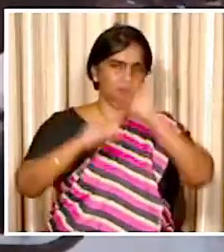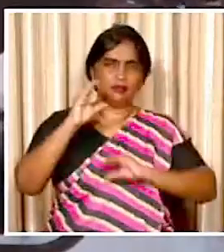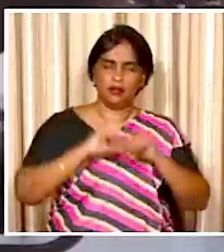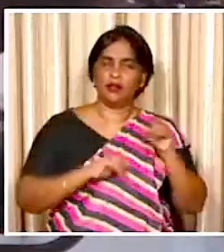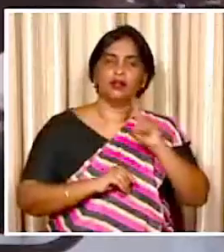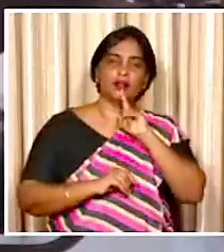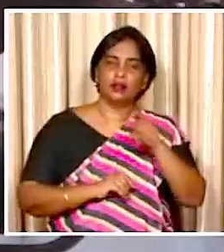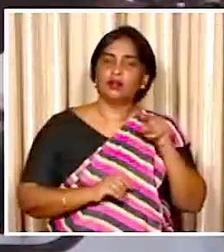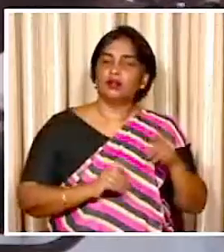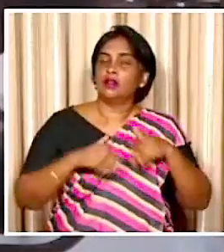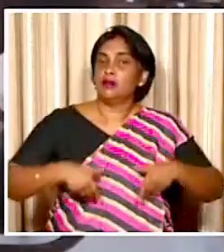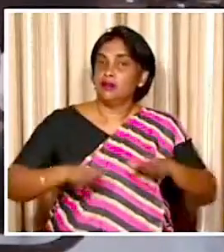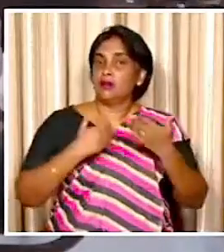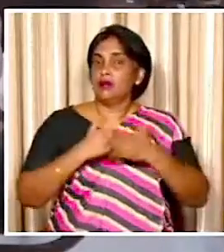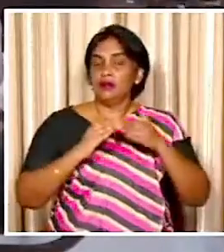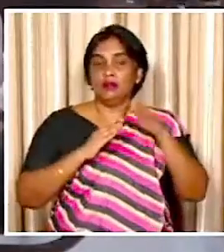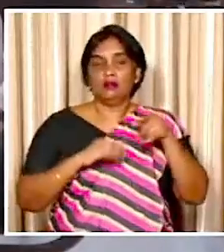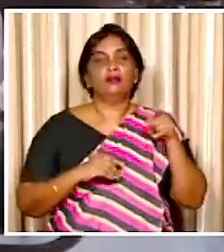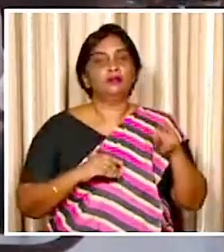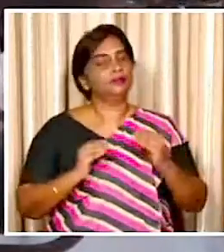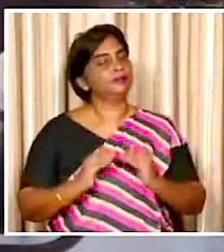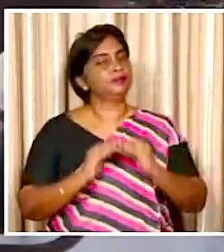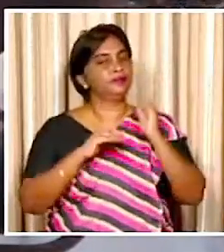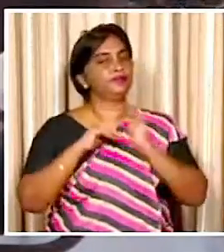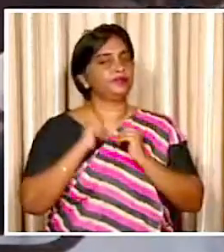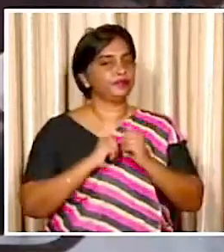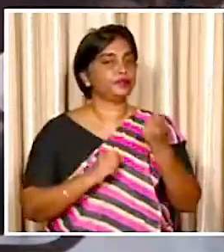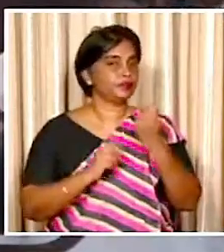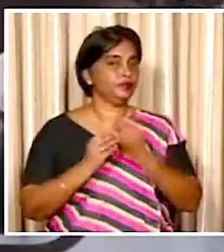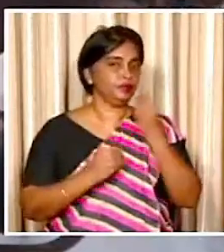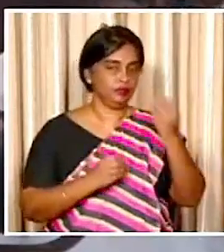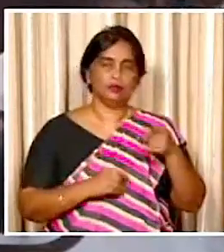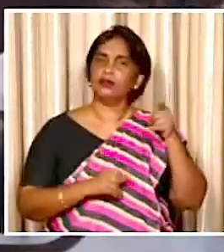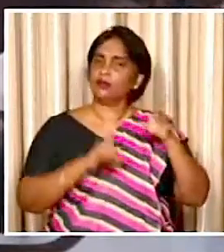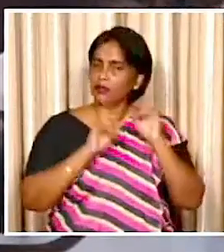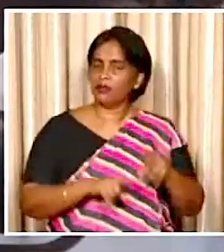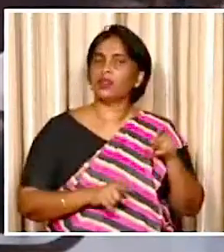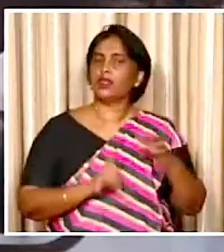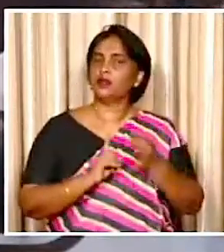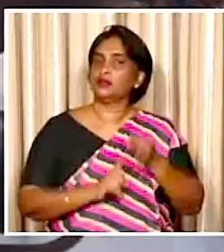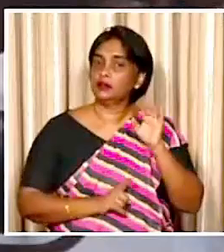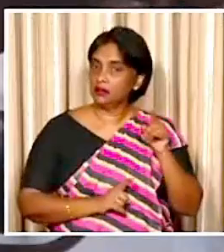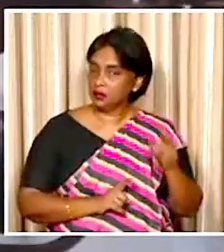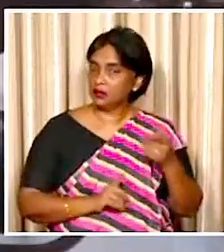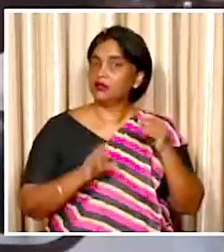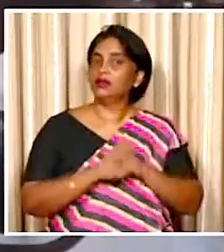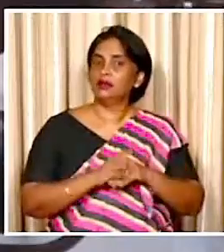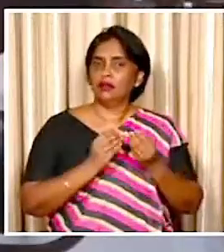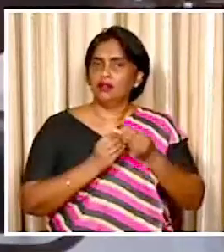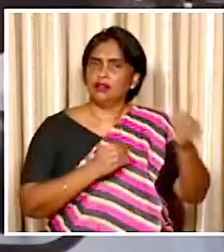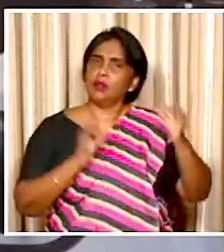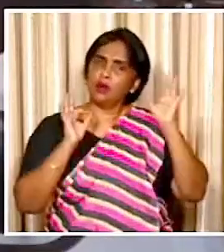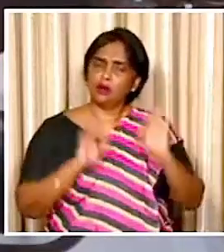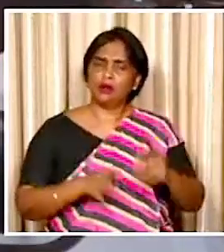කියන්න හදනවා මේ පාරවල් හදන්න ගම්වල තන සංවර්ධන කටයුතු සඳහා තමයි මුදල් දෙන්නේ කියලා. ඉතින් එහෙමනම් ජනාධිපතිගේ යටතට මේක පවරන්න ඕනේ නෑනේ.